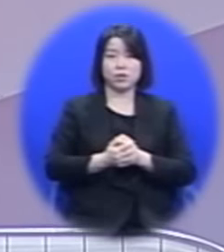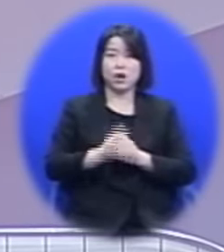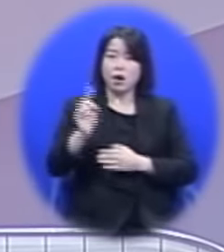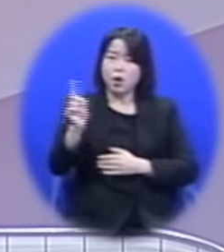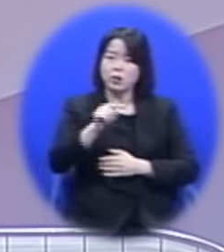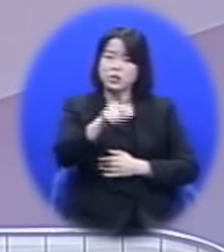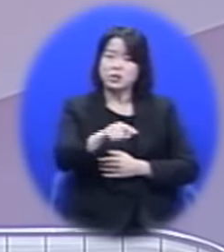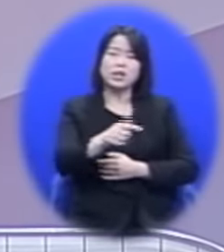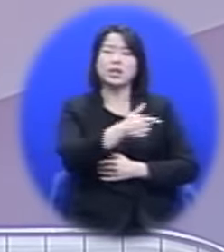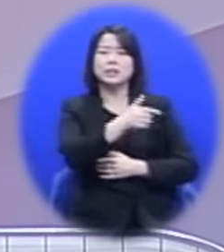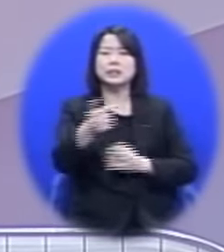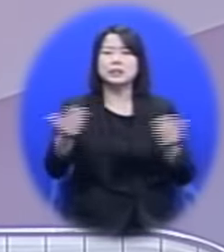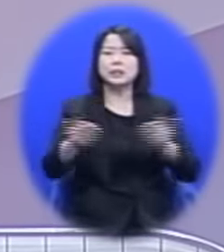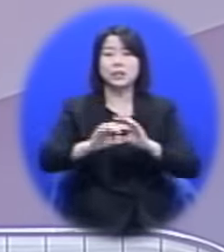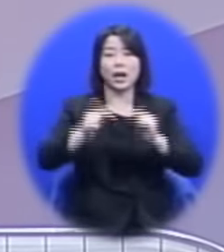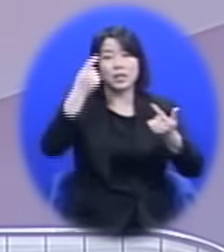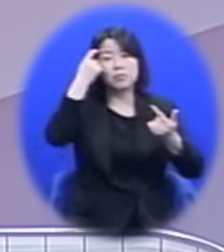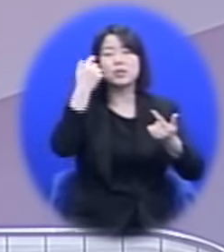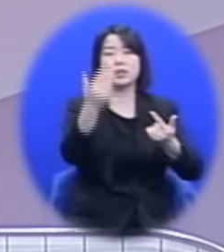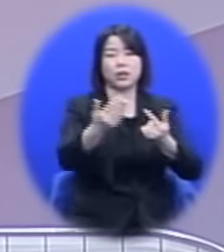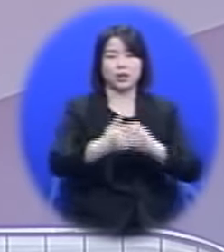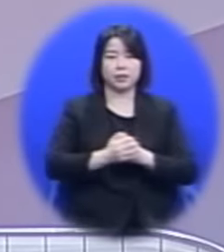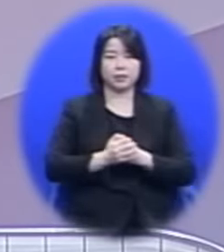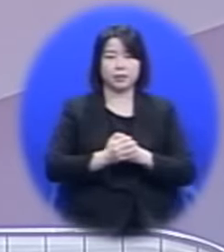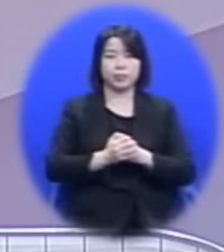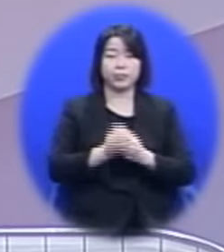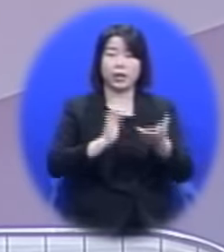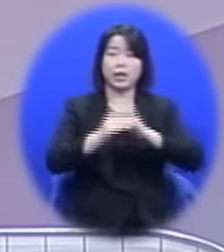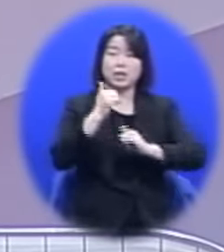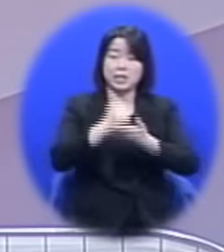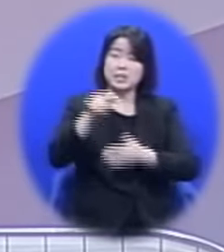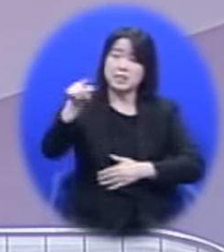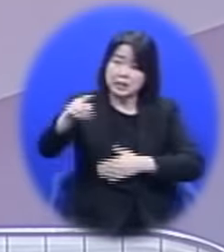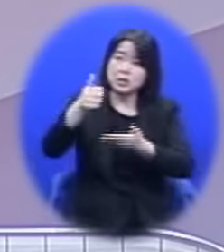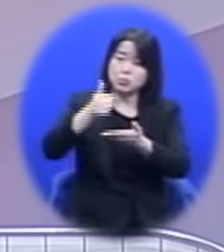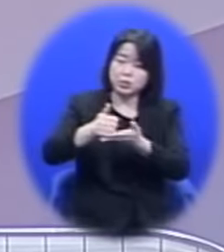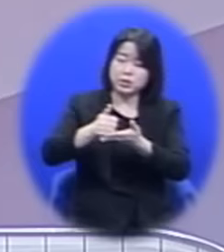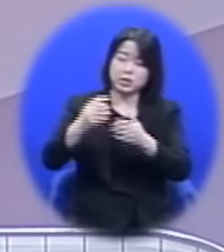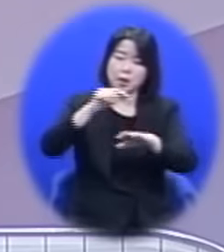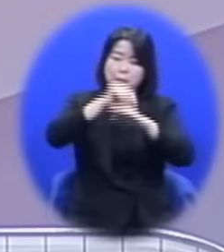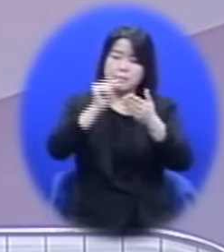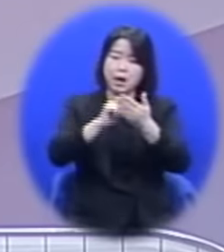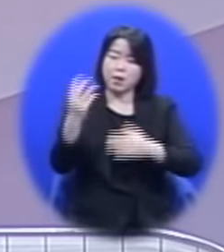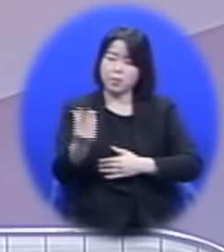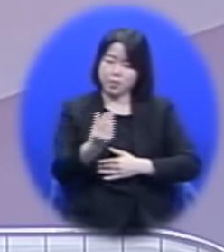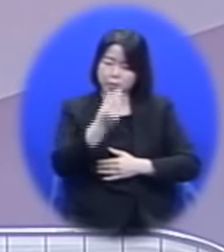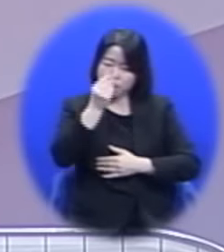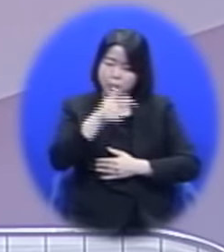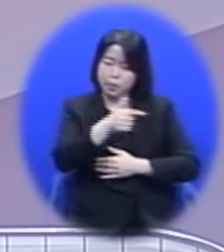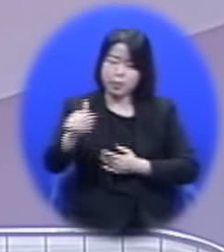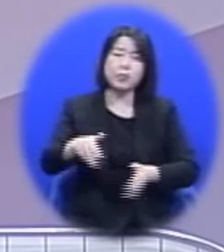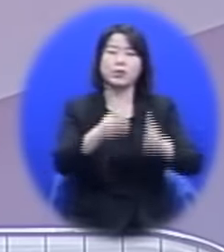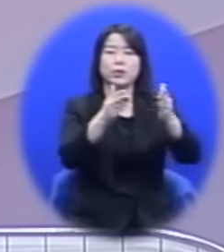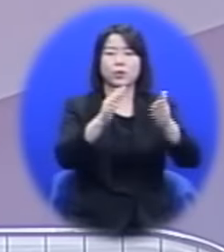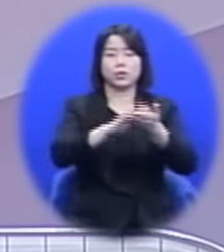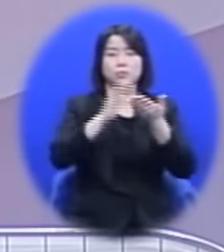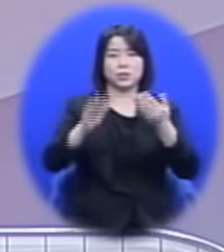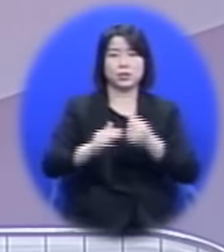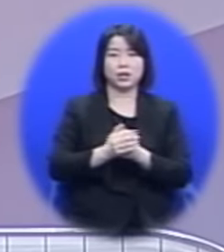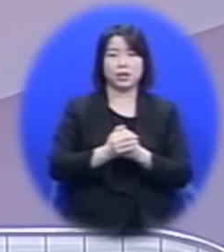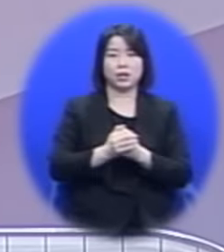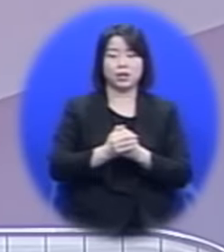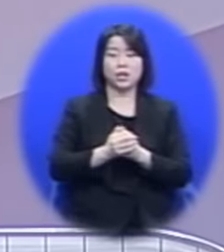어찌 그게 큰 길이 아닐 수가 있어요. 예수님 그분이 시온의 대로이신 겁니다. 여러분이 그